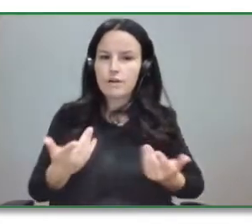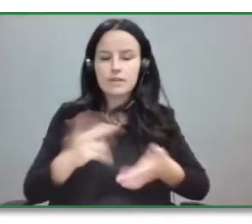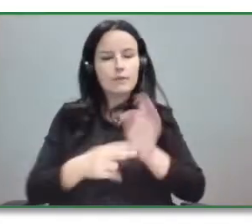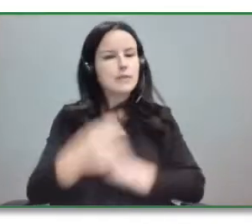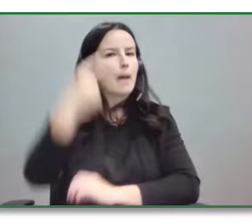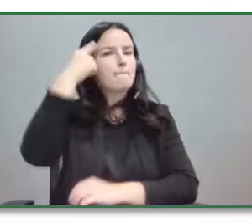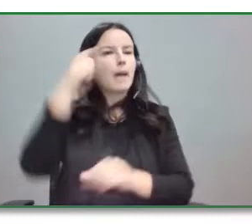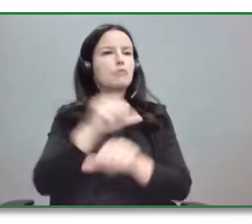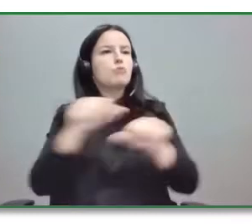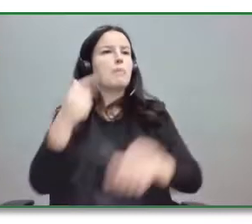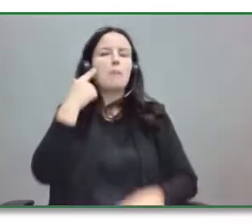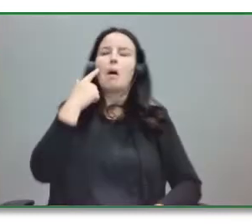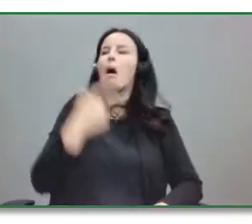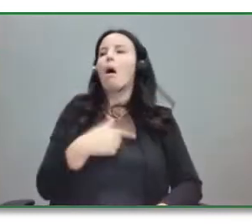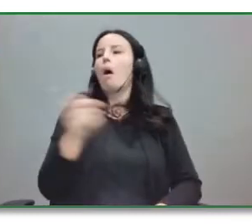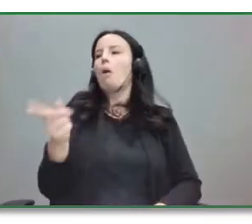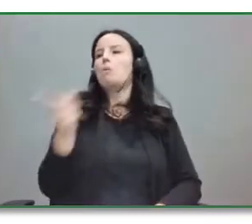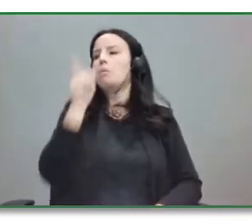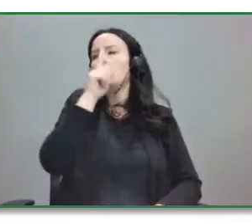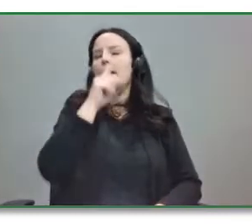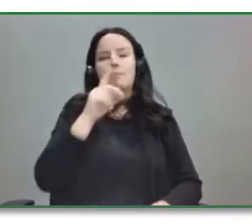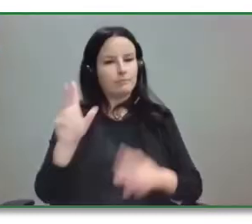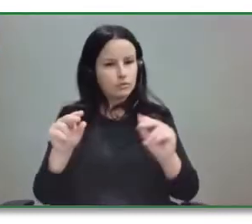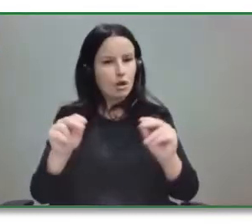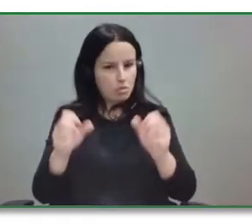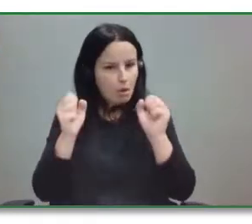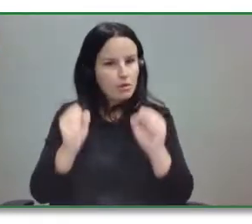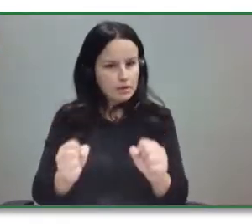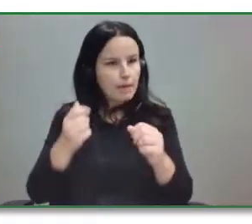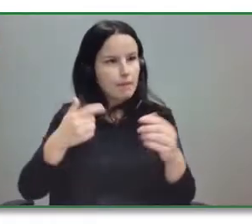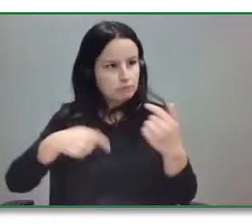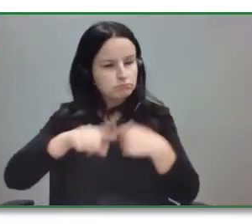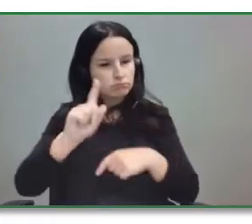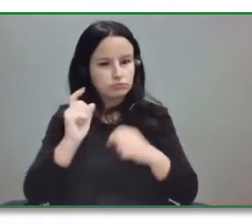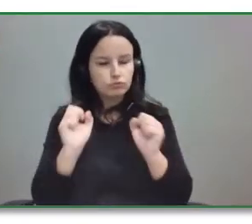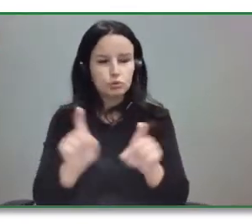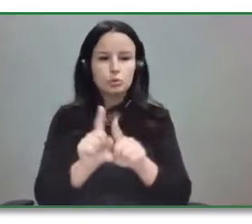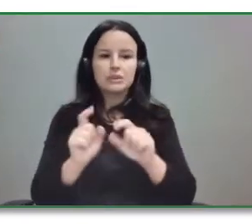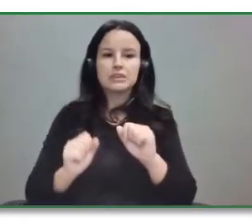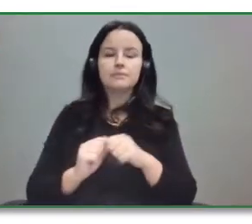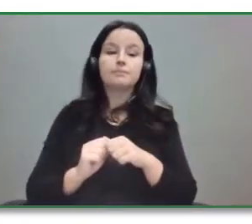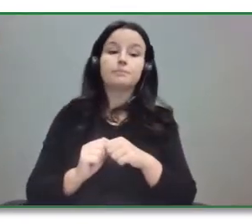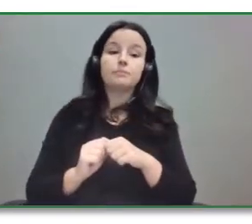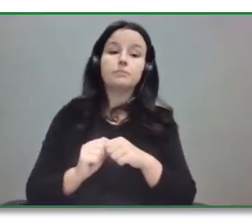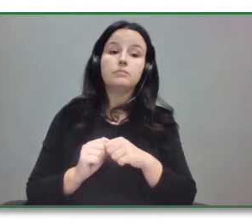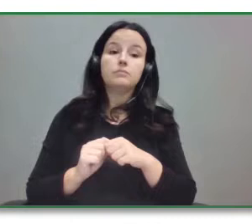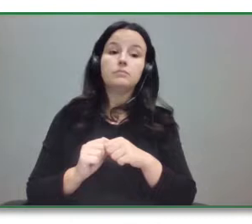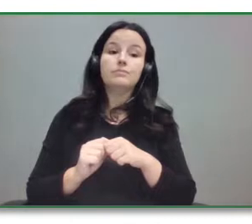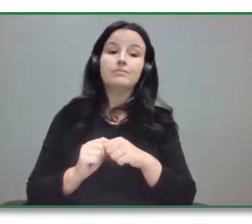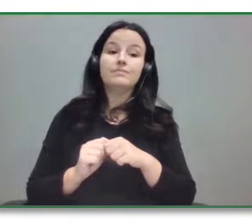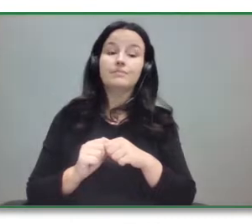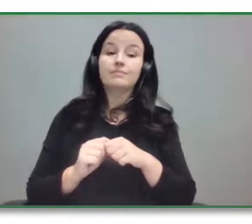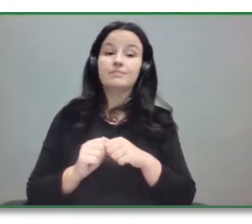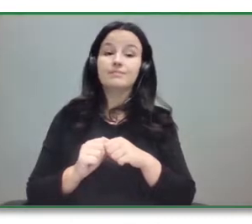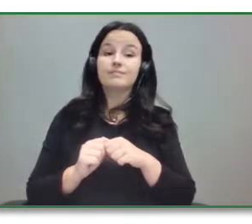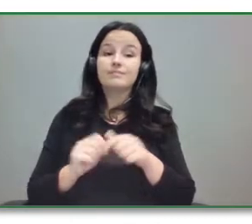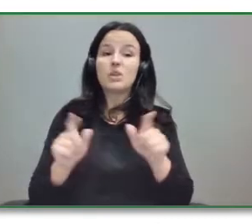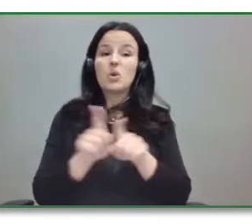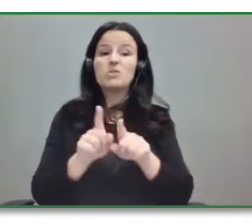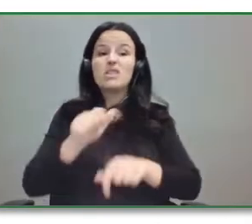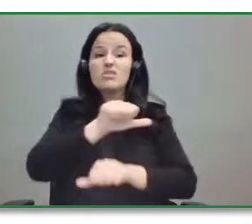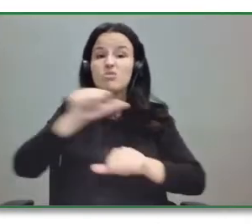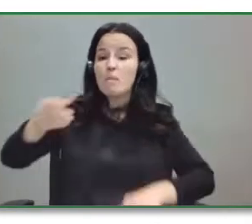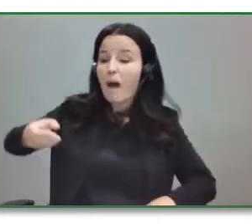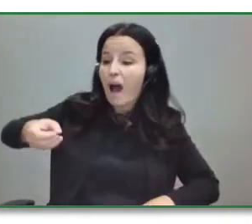l'accès physique aussi, comme on en a entendu parler plusieurs fois. Ça va beaucoup plus loin que des rampes et des